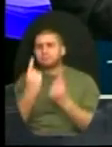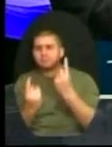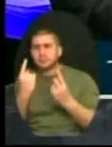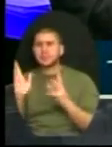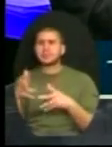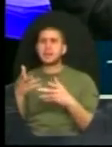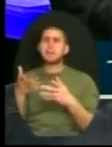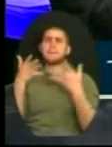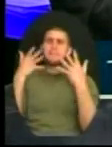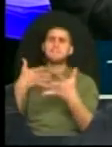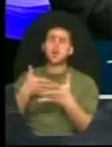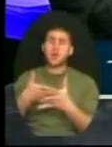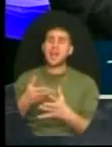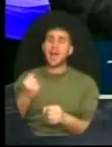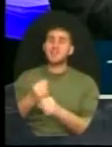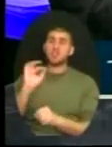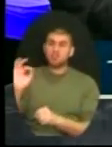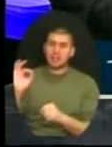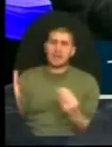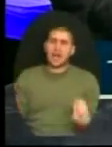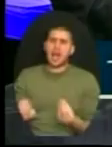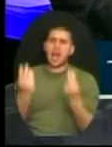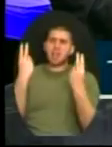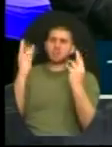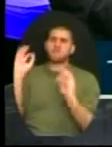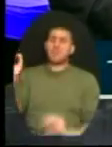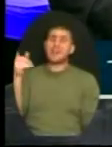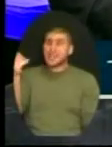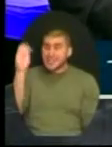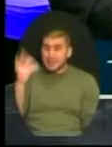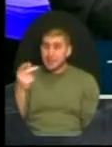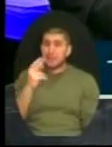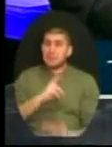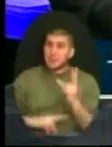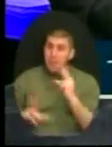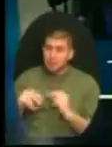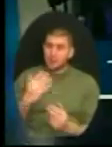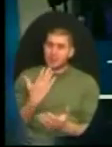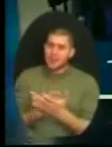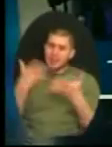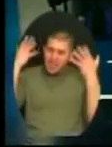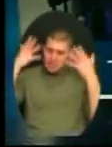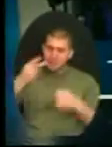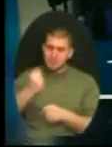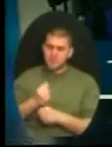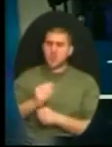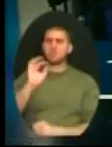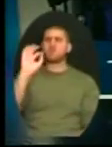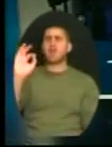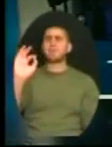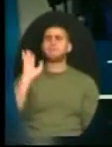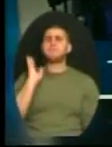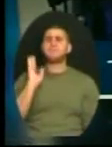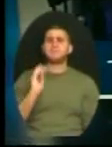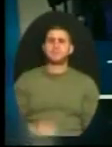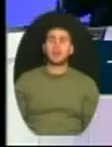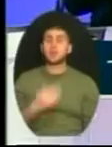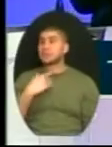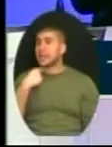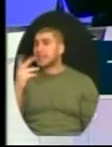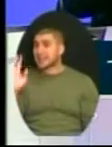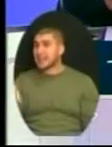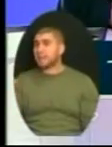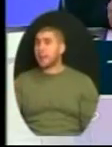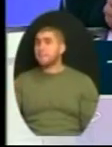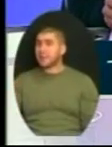תמיד יהיו למבקרים. העבודה שלה היא הנכס שלה, היא האוצר שלה, היא המדברת, להתמקד בעבודה. אני רוצה להגיד גם